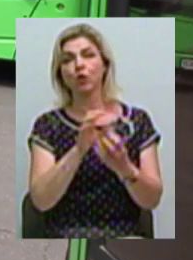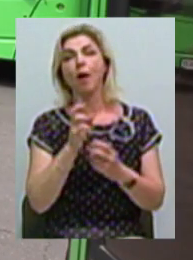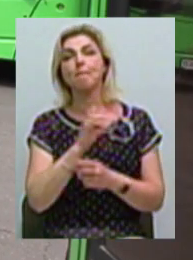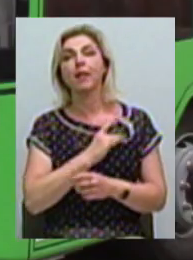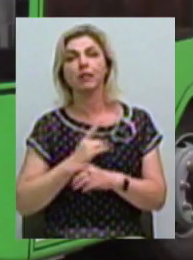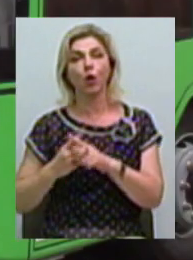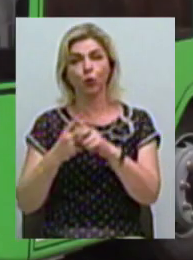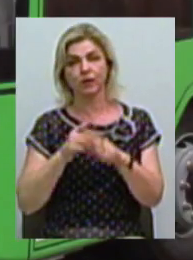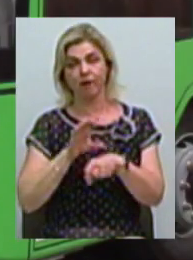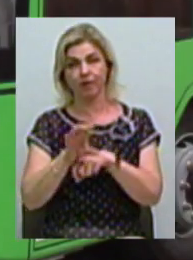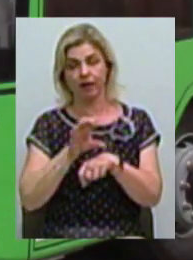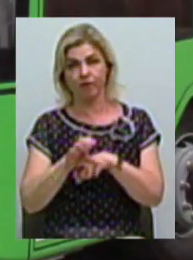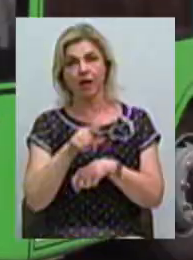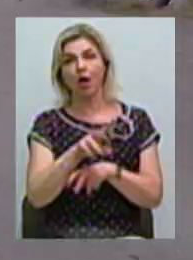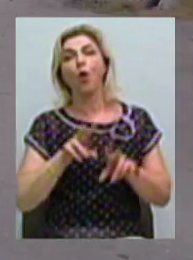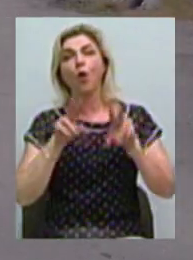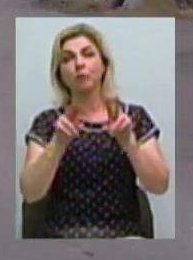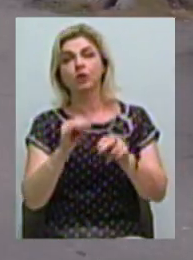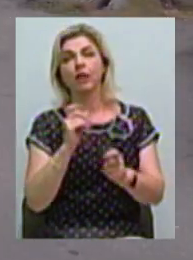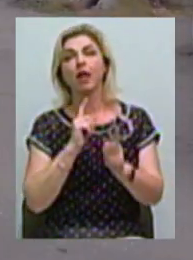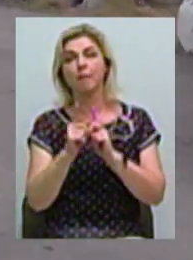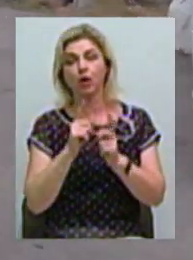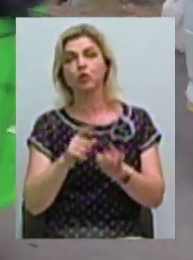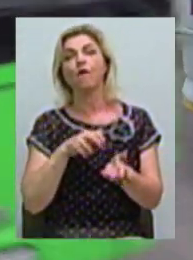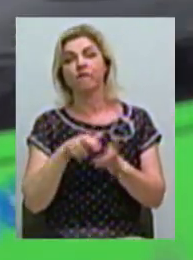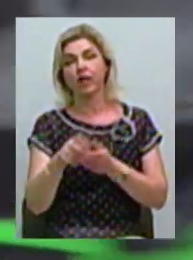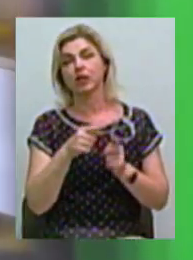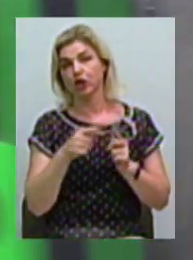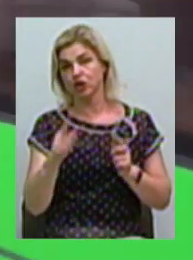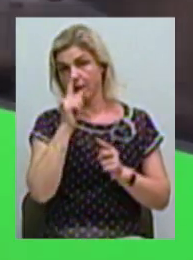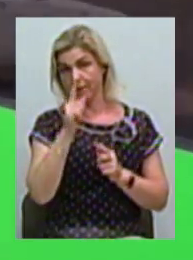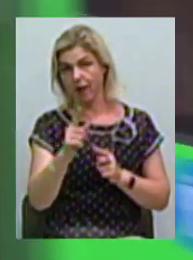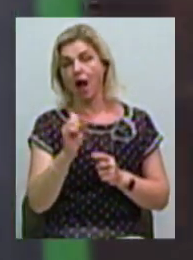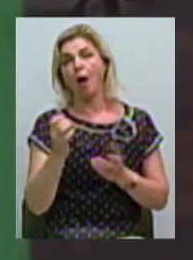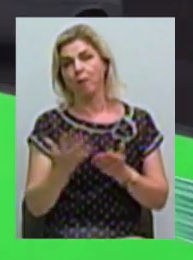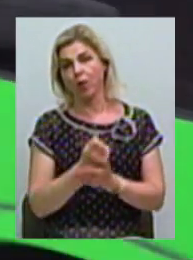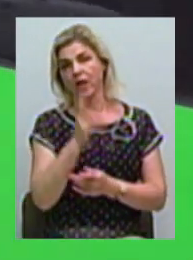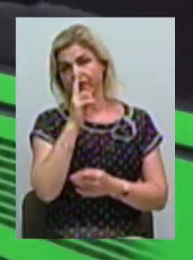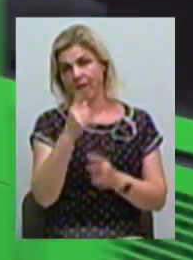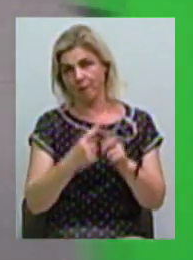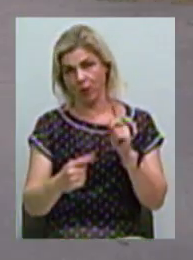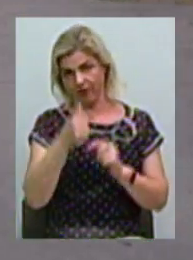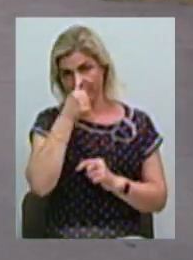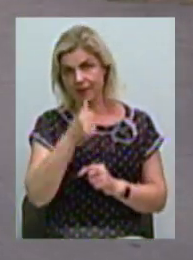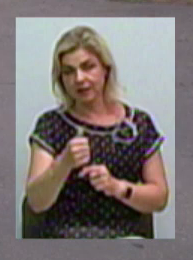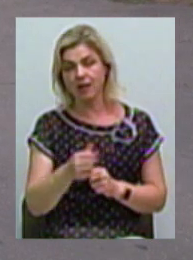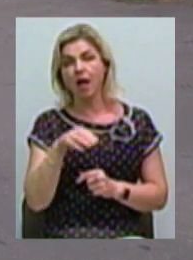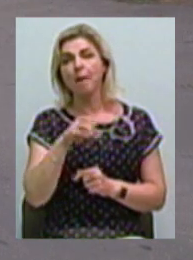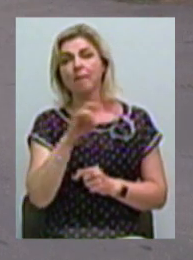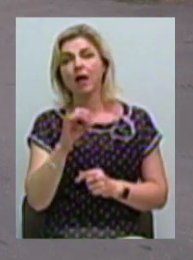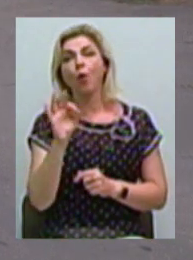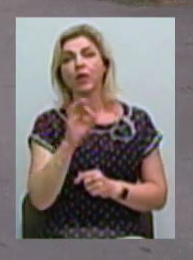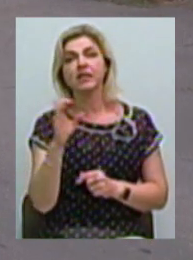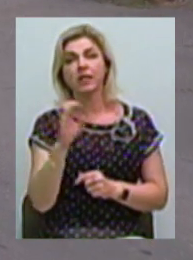виробництва. Чиновники обіцяли, що на маршрути вони вийдуть протягом місяця. Вийшли за 2,5 місяці. Мер Олександр